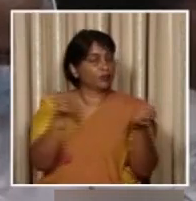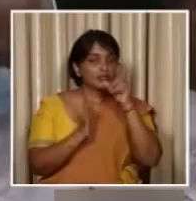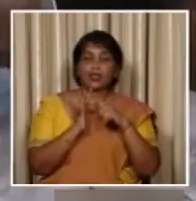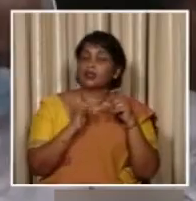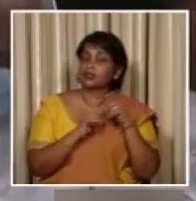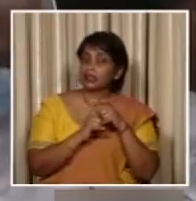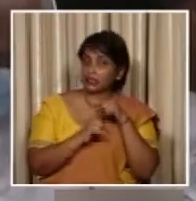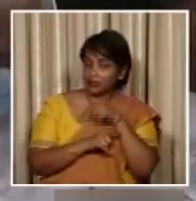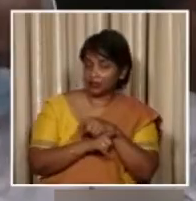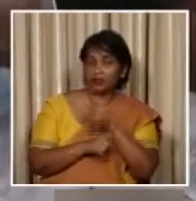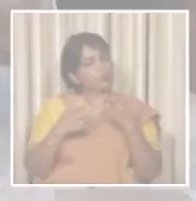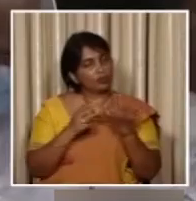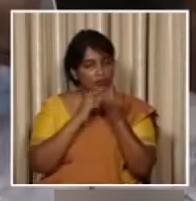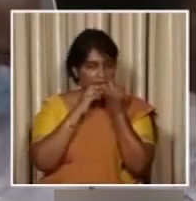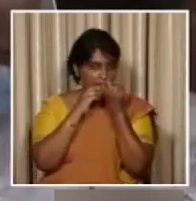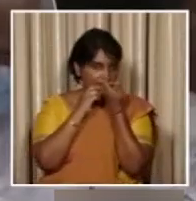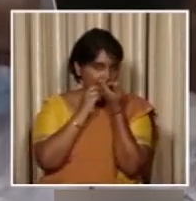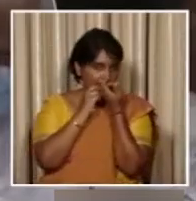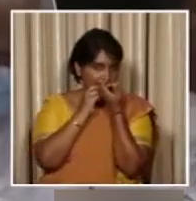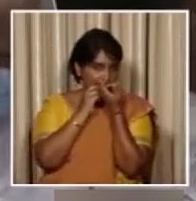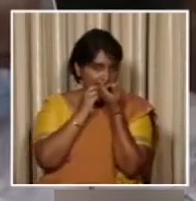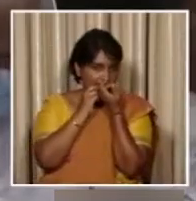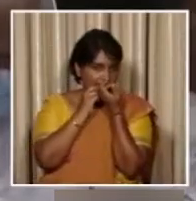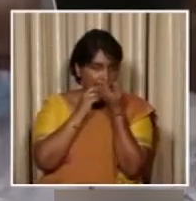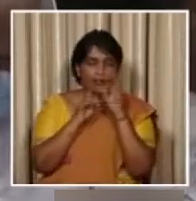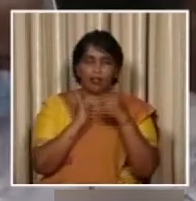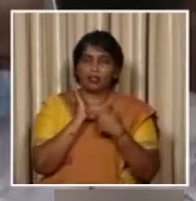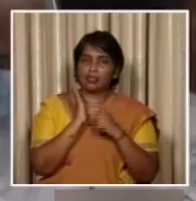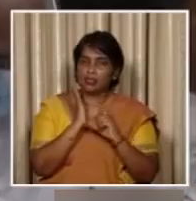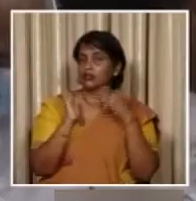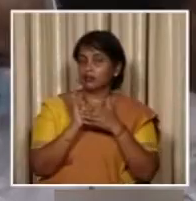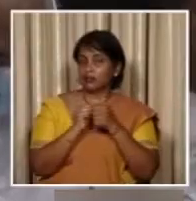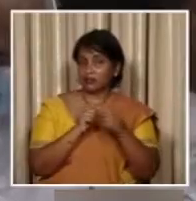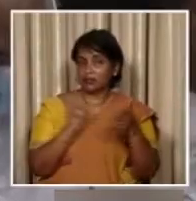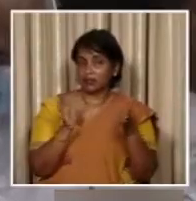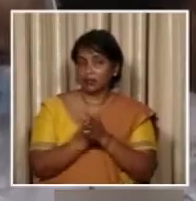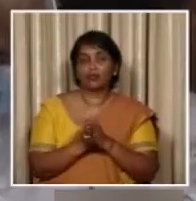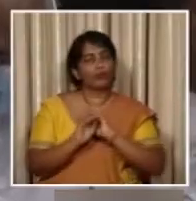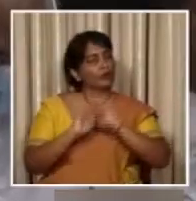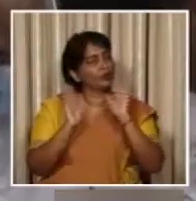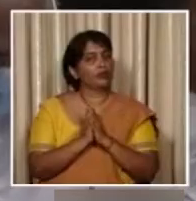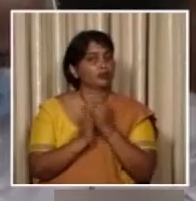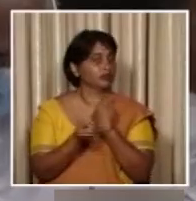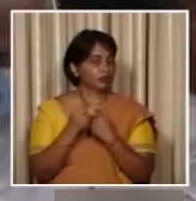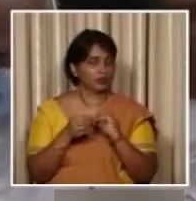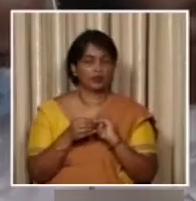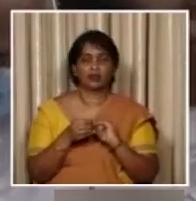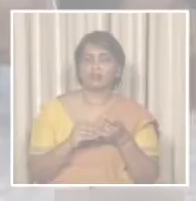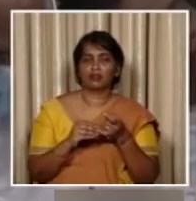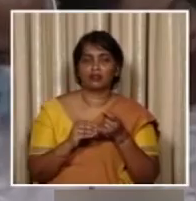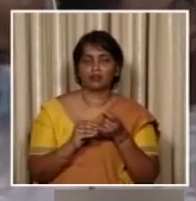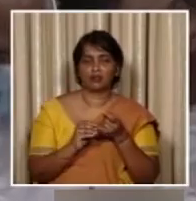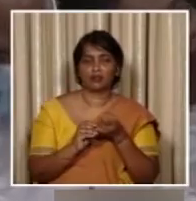බුද්ධිංශ නිලධාරීන් හෝ යම්කිසි තාක්ෂණික මෙවලම් සම්බන්ධ වෙනකොට ඒ සියලුම පරීක්ෂණ